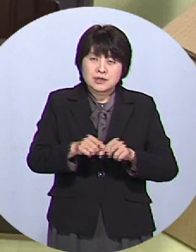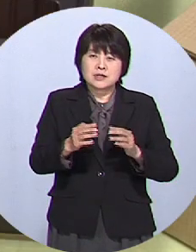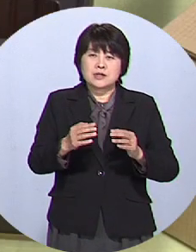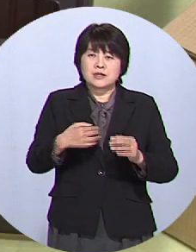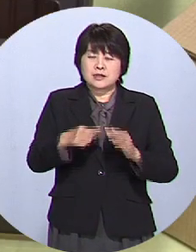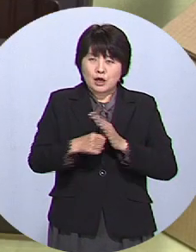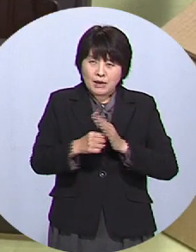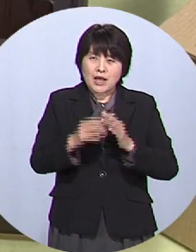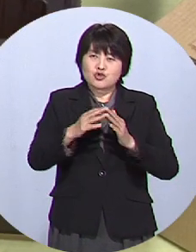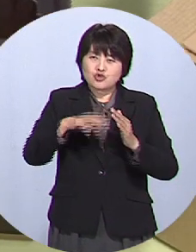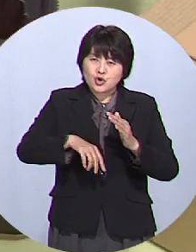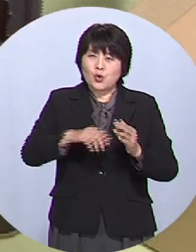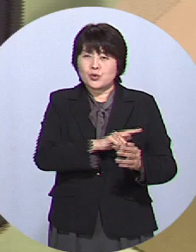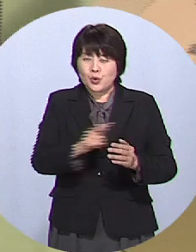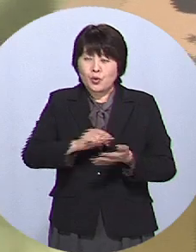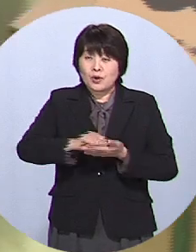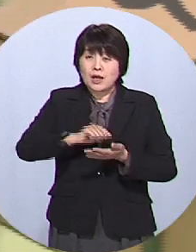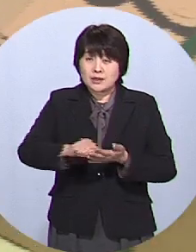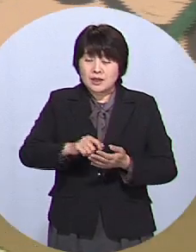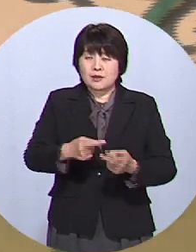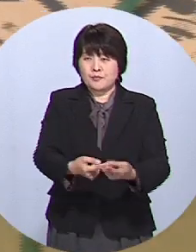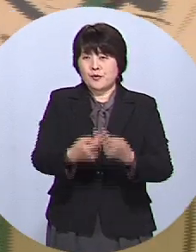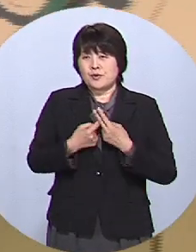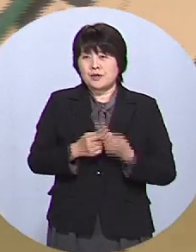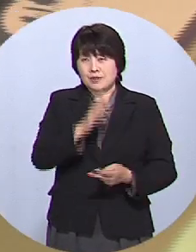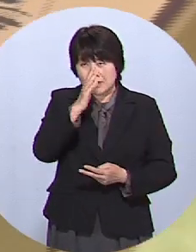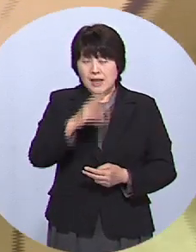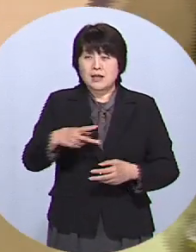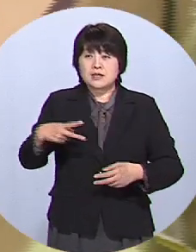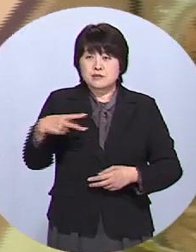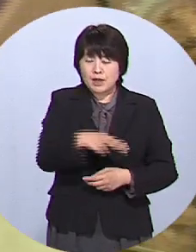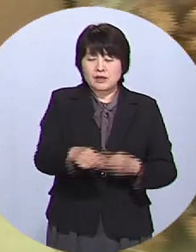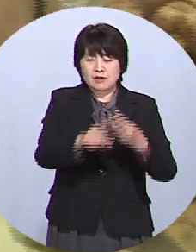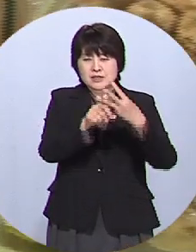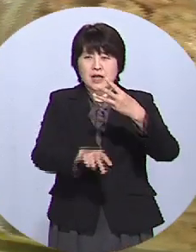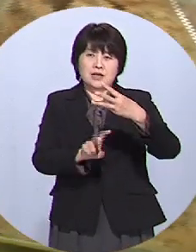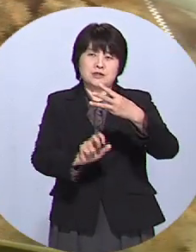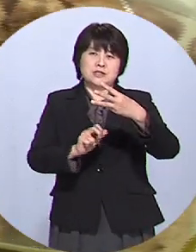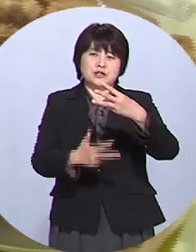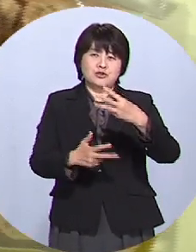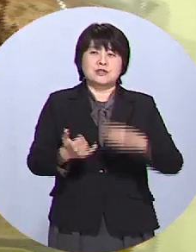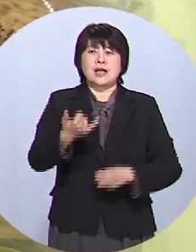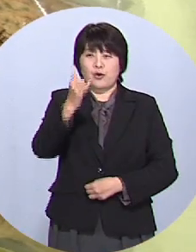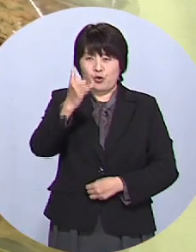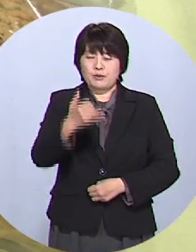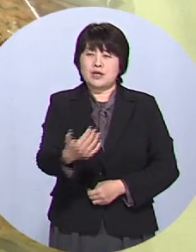想を書きの上、ご覧の宛先までお送りください。締め切りは27日火曜日です。